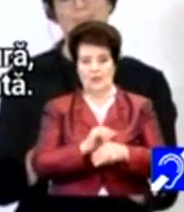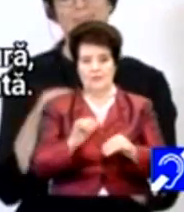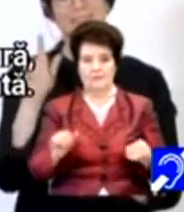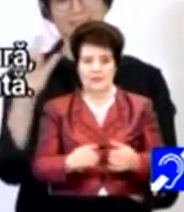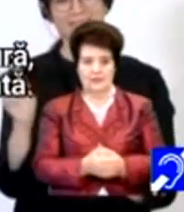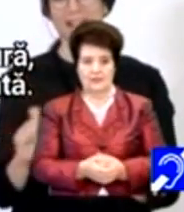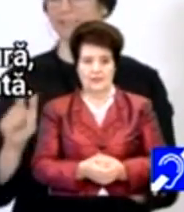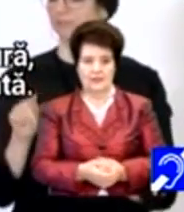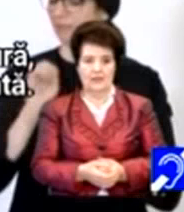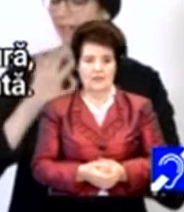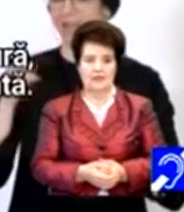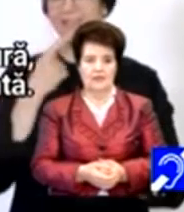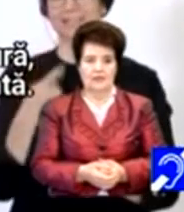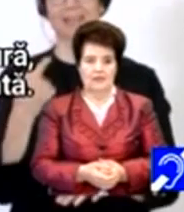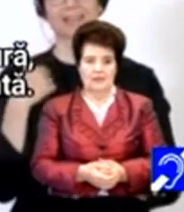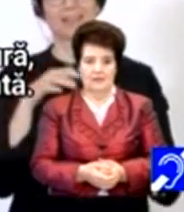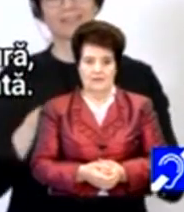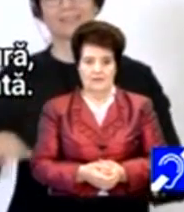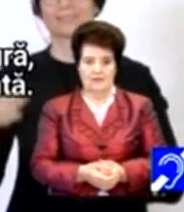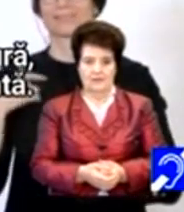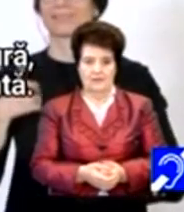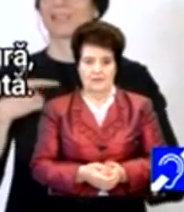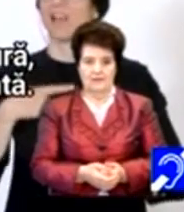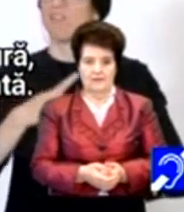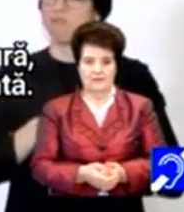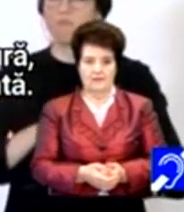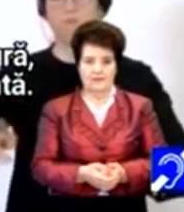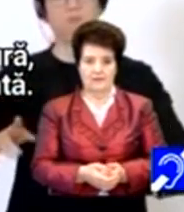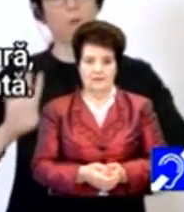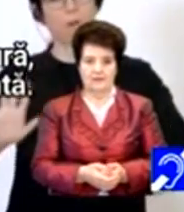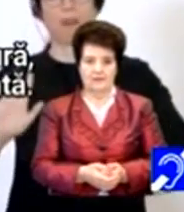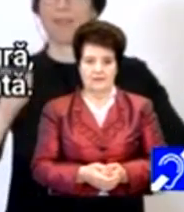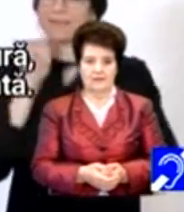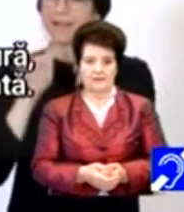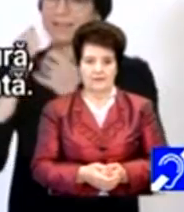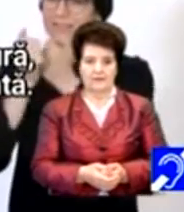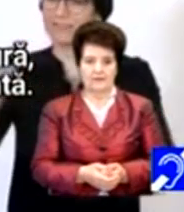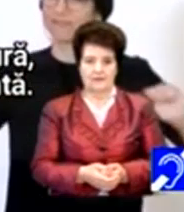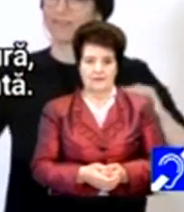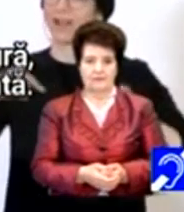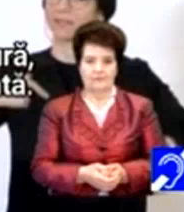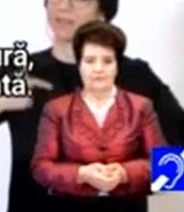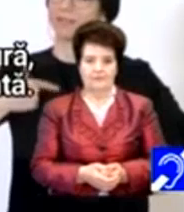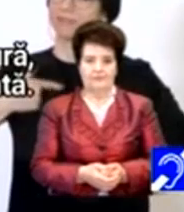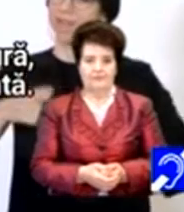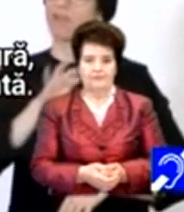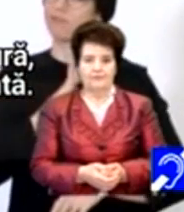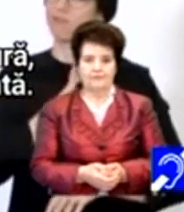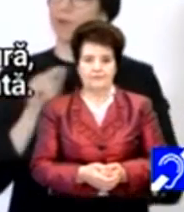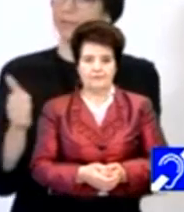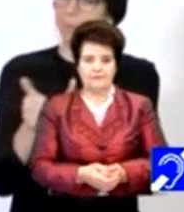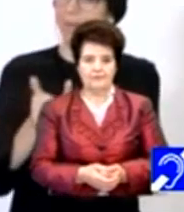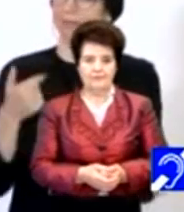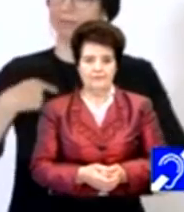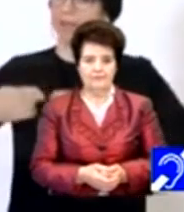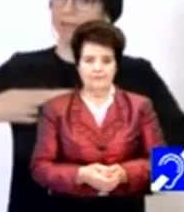pandemiei. Wir haben immer klar gesagt, dass unser Ziel ist die Herstellung der vollen Reisefreiheit und Öffnung gegenüber Italien, ein Freund und Nachbar und enger